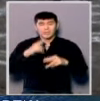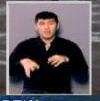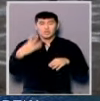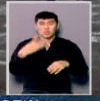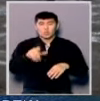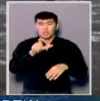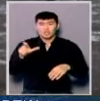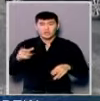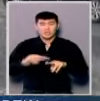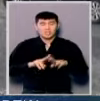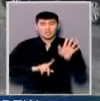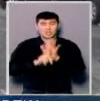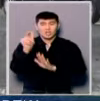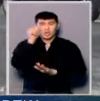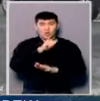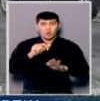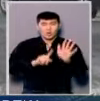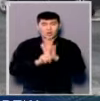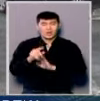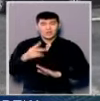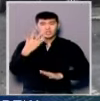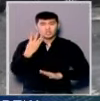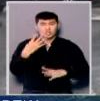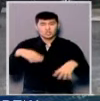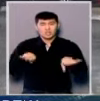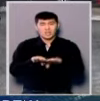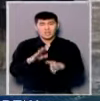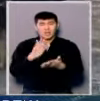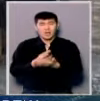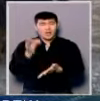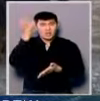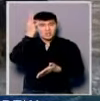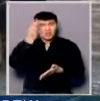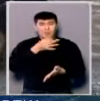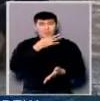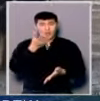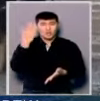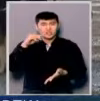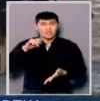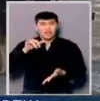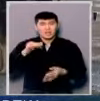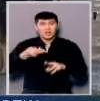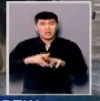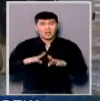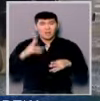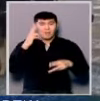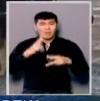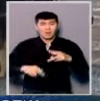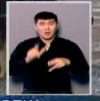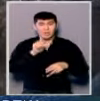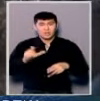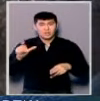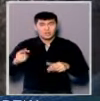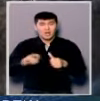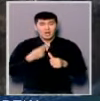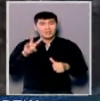40 человек. С начала года зарегистрировано 4 таких факта. Напомним, ранее в селе Талгайран, близ села Аксай, пропал гражданин по